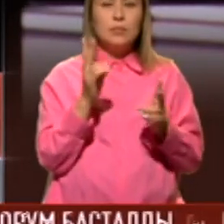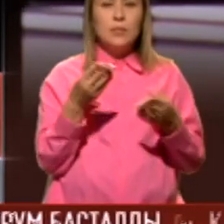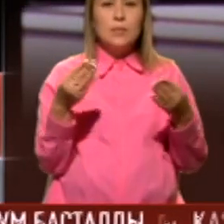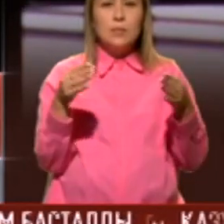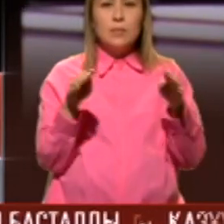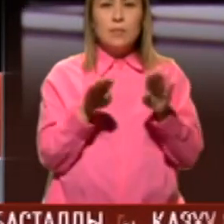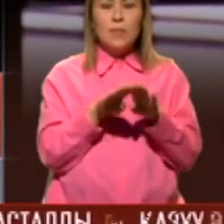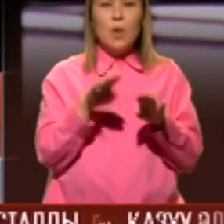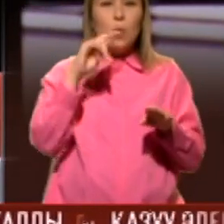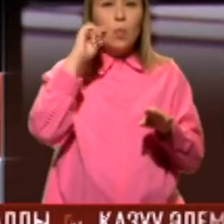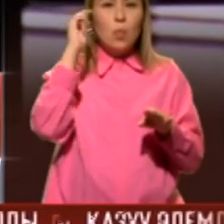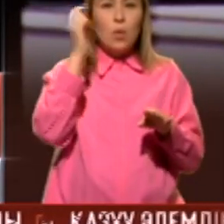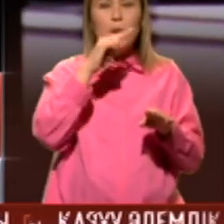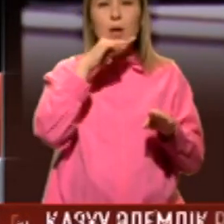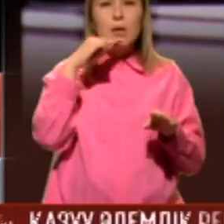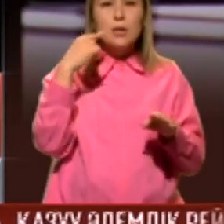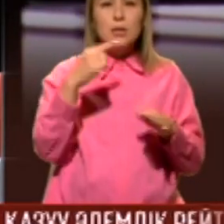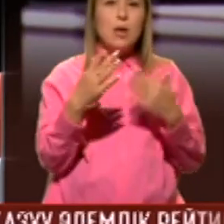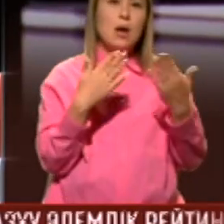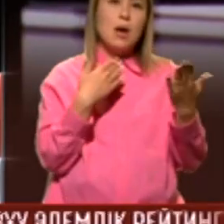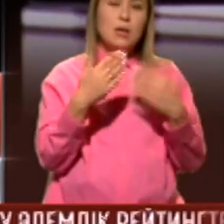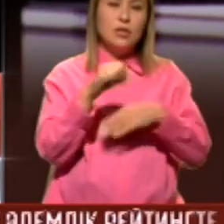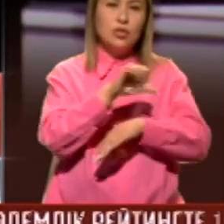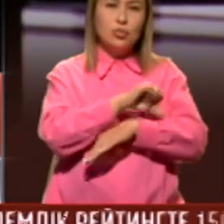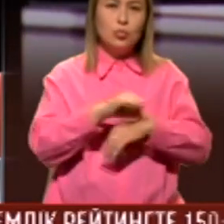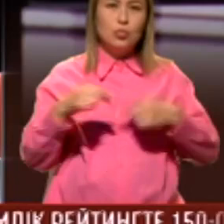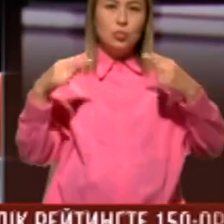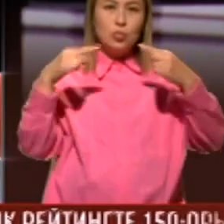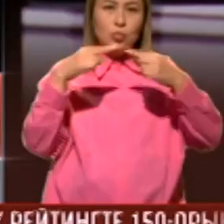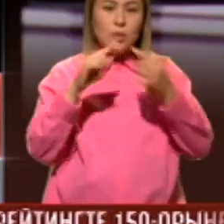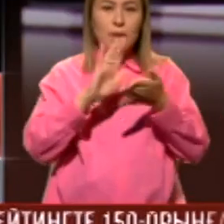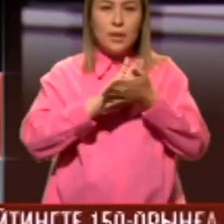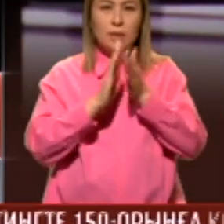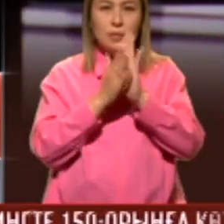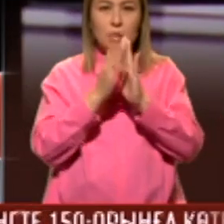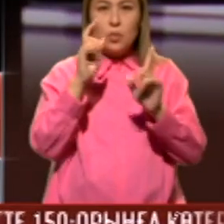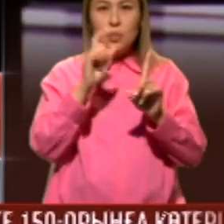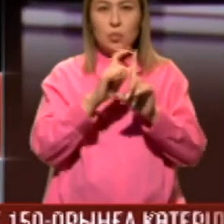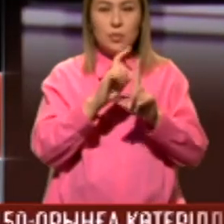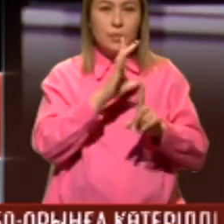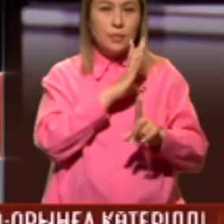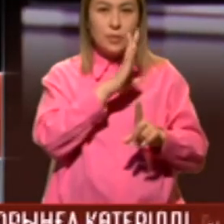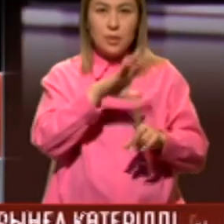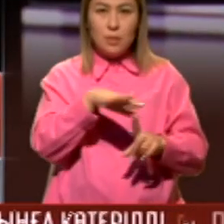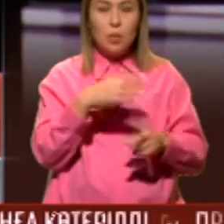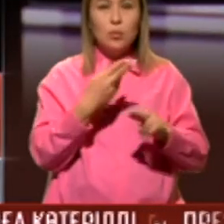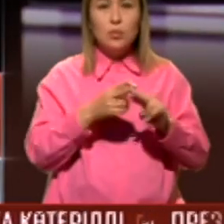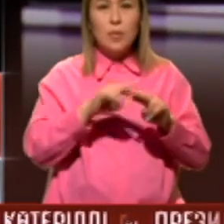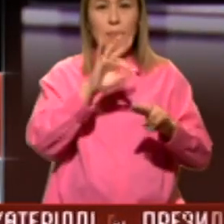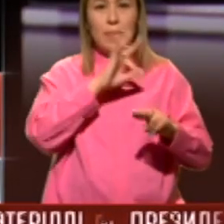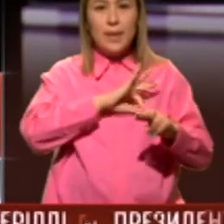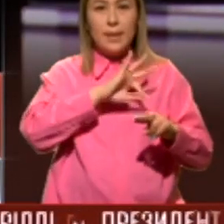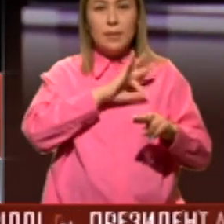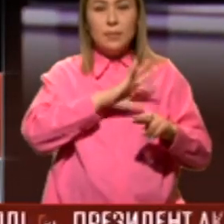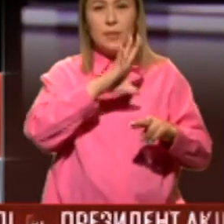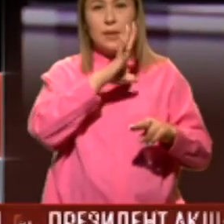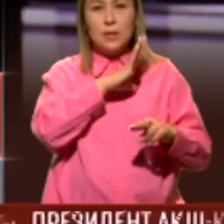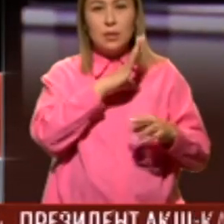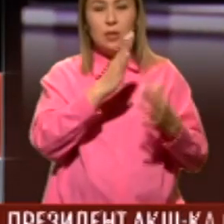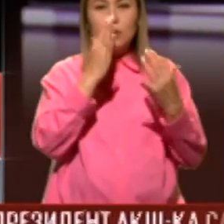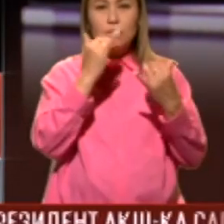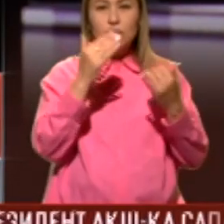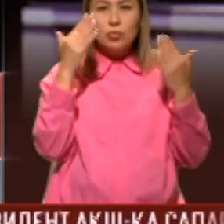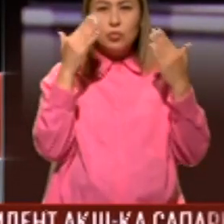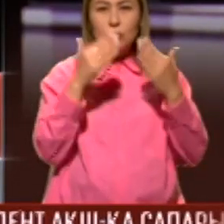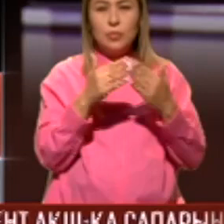Екінші, Украина мен Ресей арасында шекара нақты толық келіссөзбен шешілмеген болатын. Соны пайдаланып кетті. Яғни бәрінің түпкі